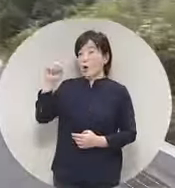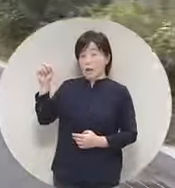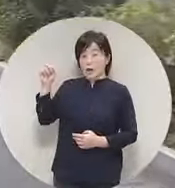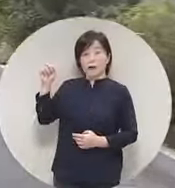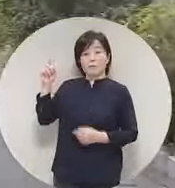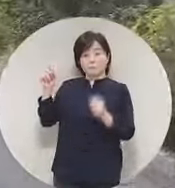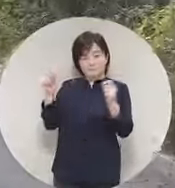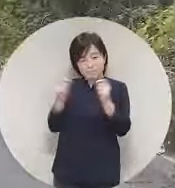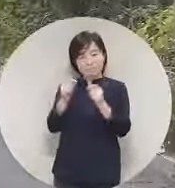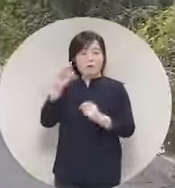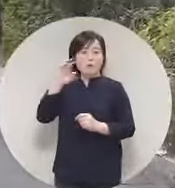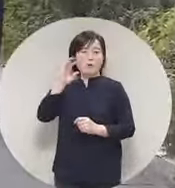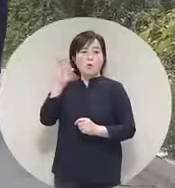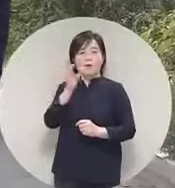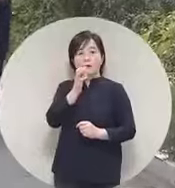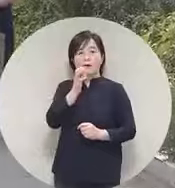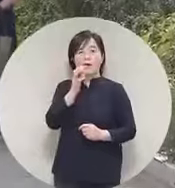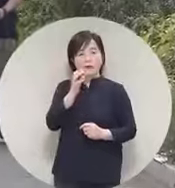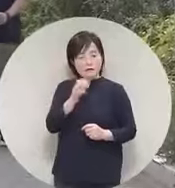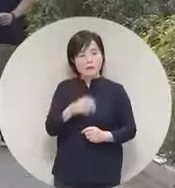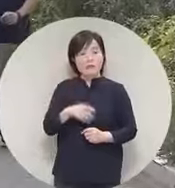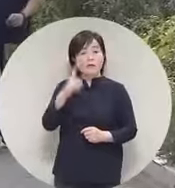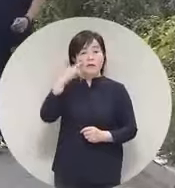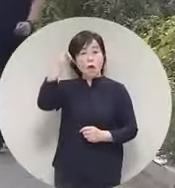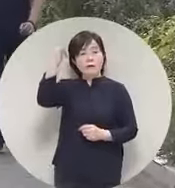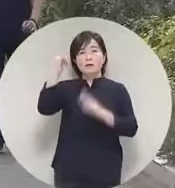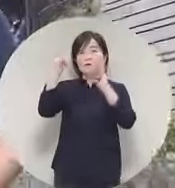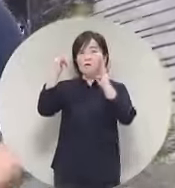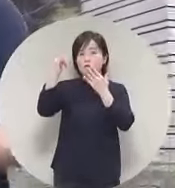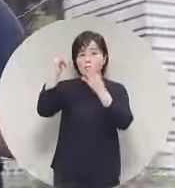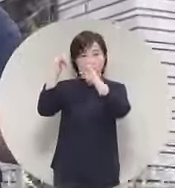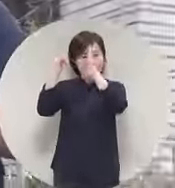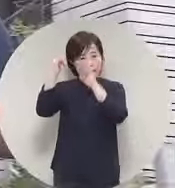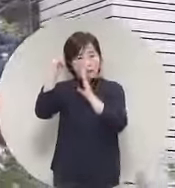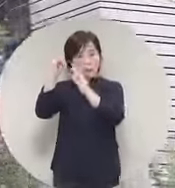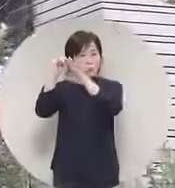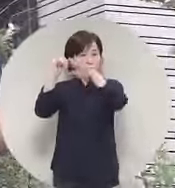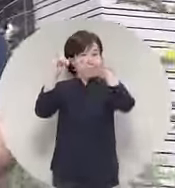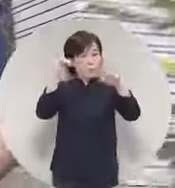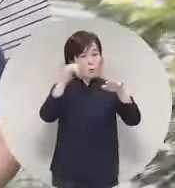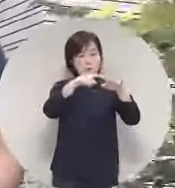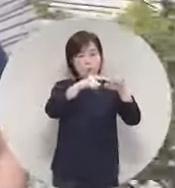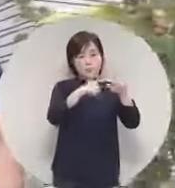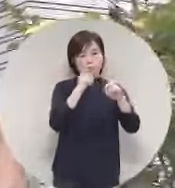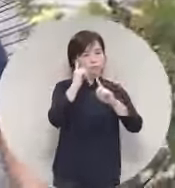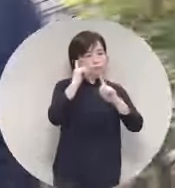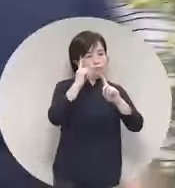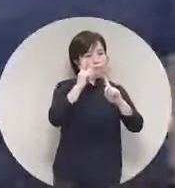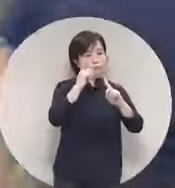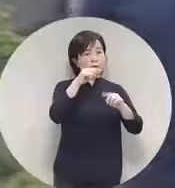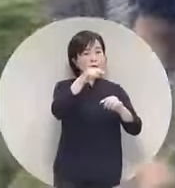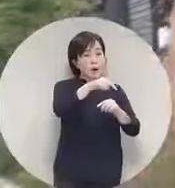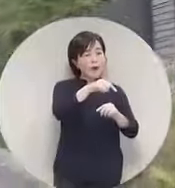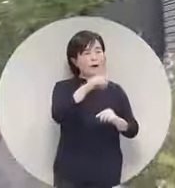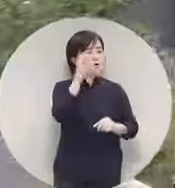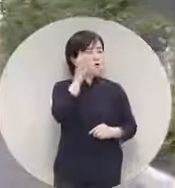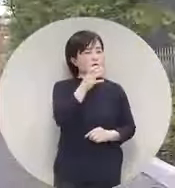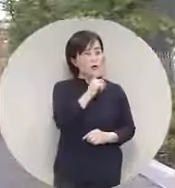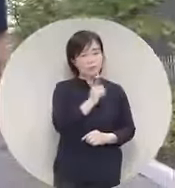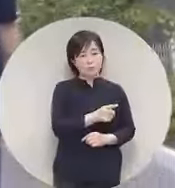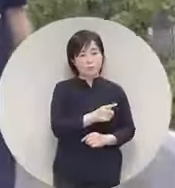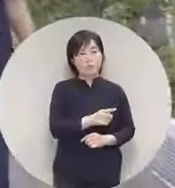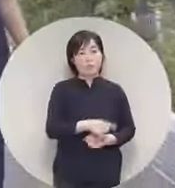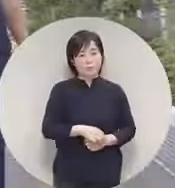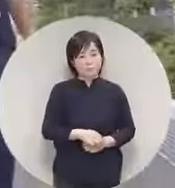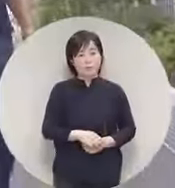コーダ、チルドレン・オブ・デフ・アダルツの略で、耳が聞こえないまたは聞こえにくい親がいる子ども